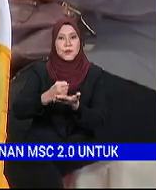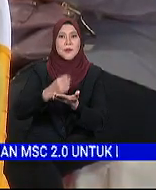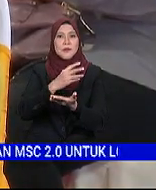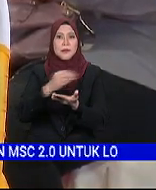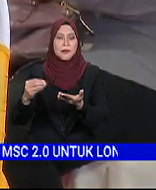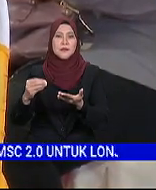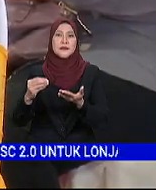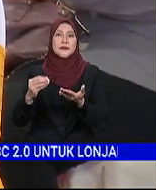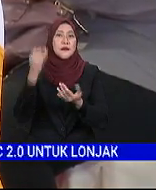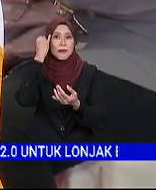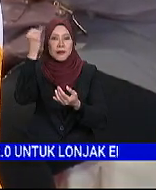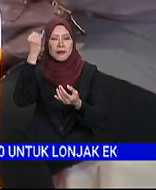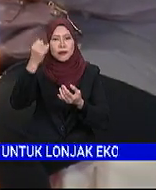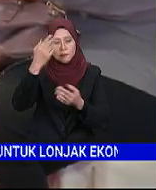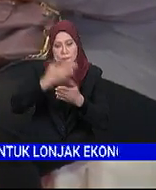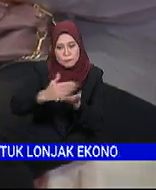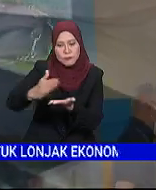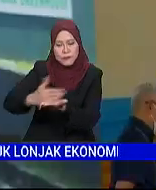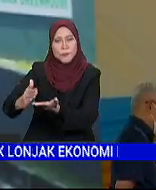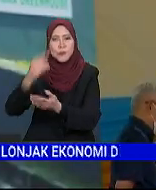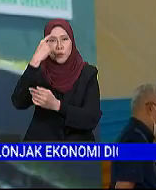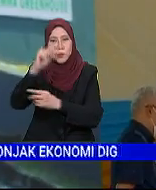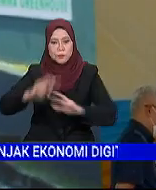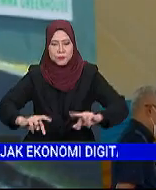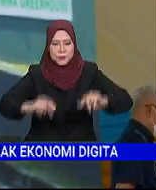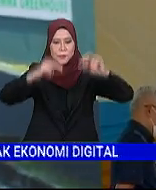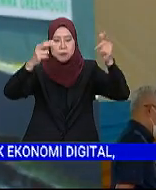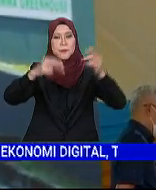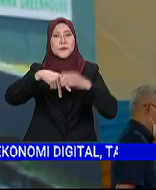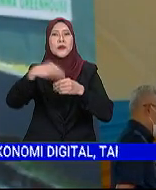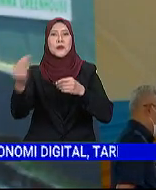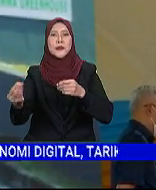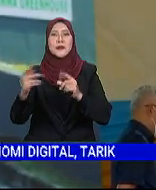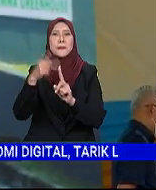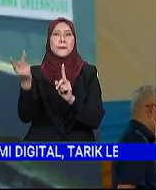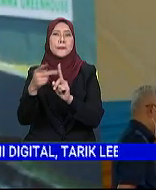beransur-ansur bertujuan menggalakkan peningkatan produktiviti pengeluaran padi.